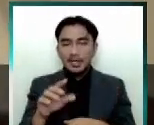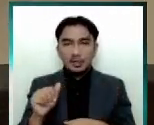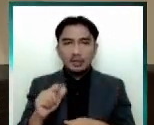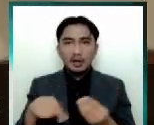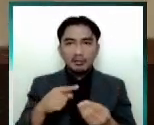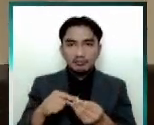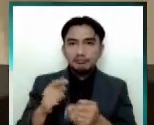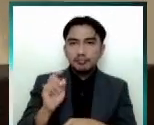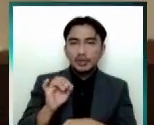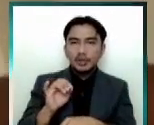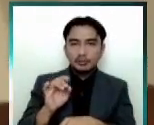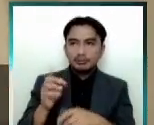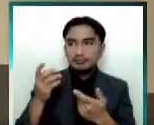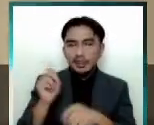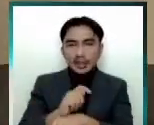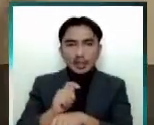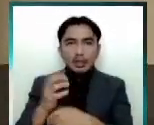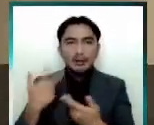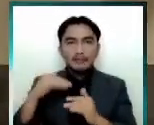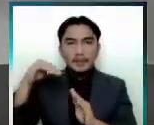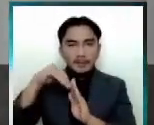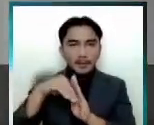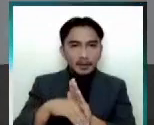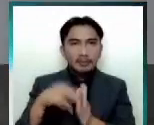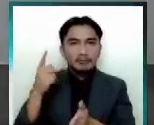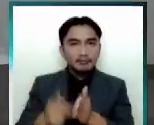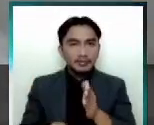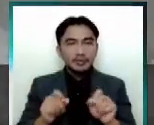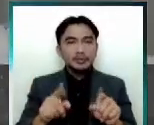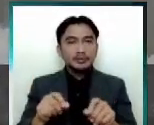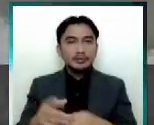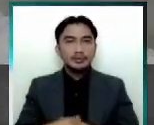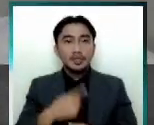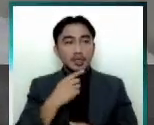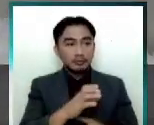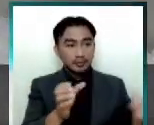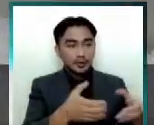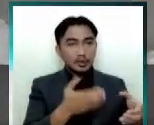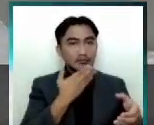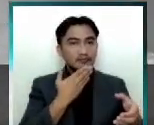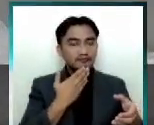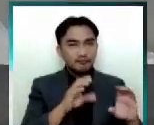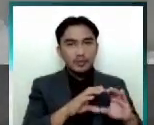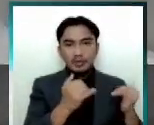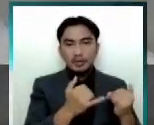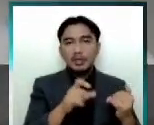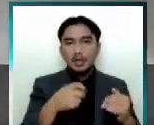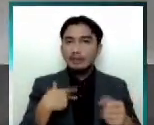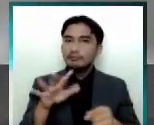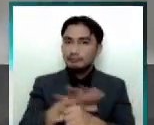na ibaba ang presyo. Git naman ng United Sugar Producers Federation of the Philippines, sapat ang supply ng asukal sa